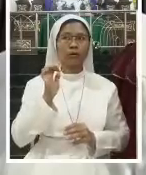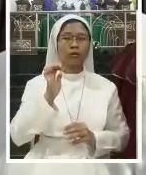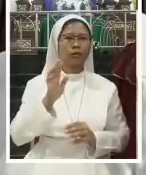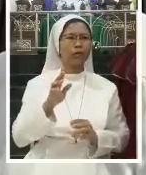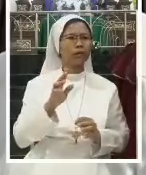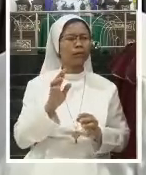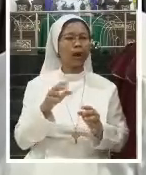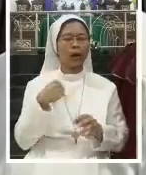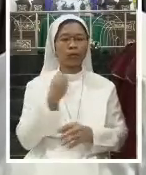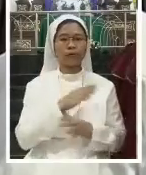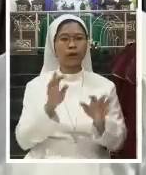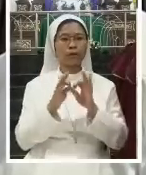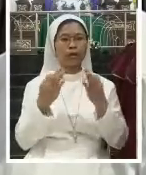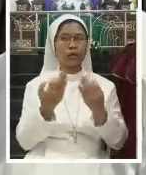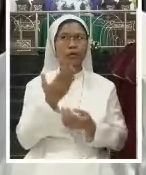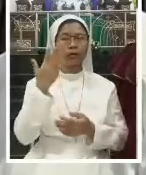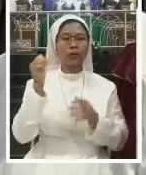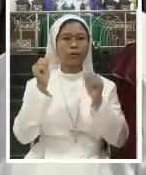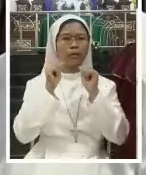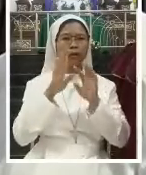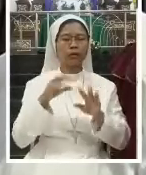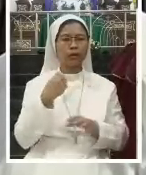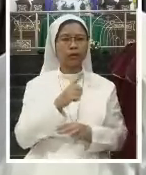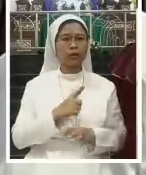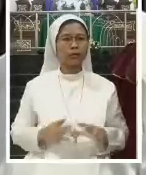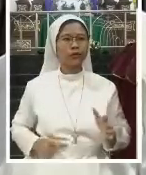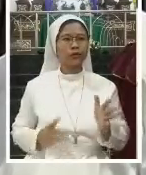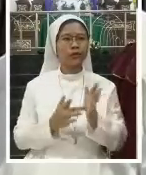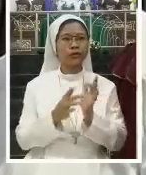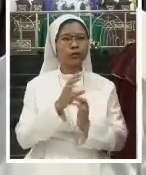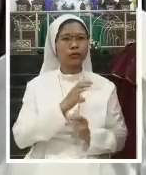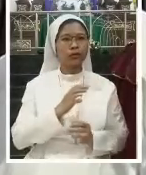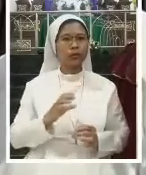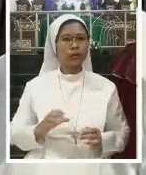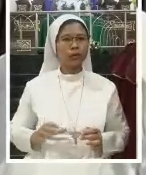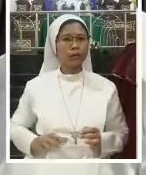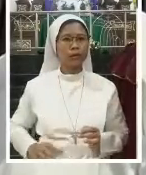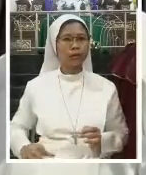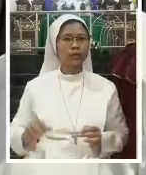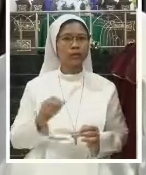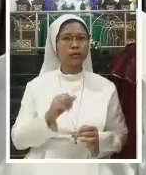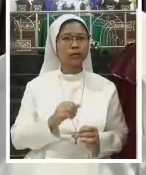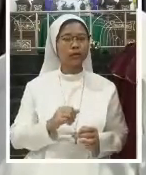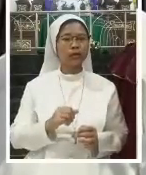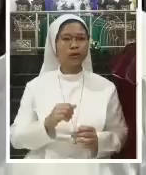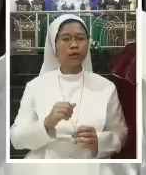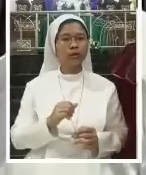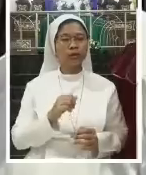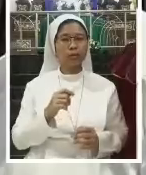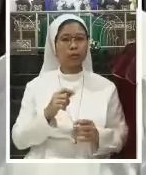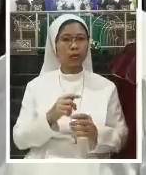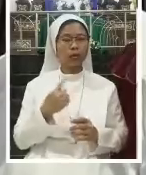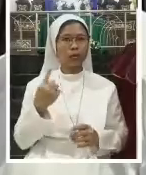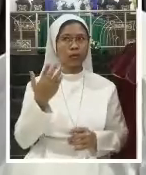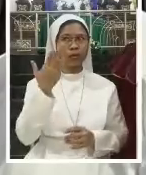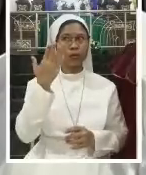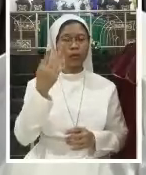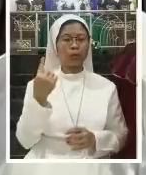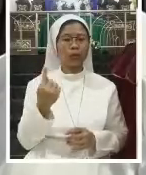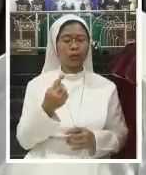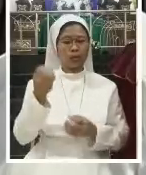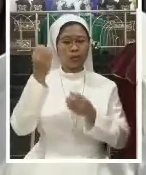niyang samong kagurang ng Jesucristo, di nagduwa-duwang magpasaluib sa mga kamot